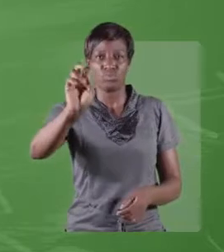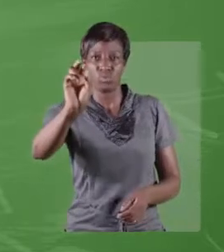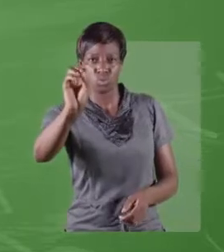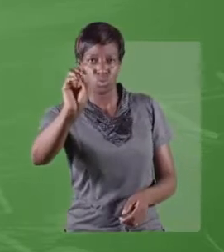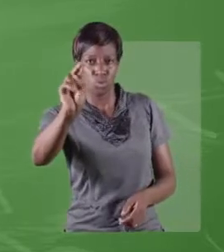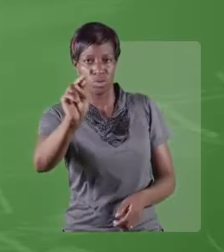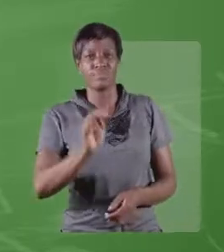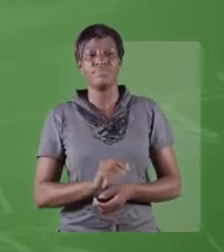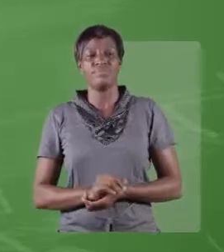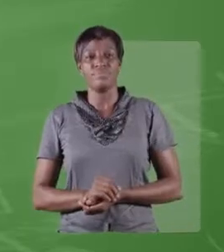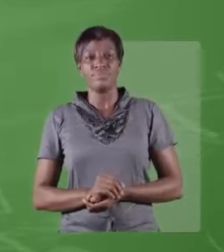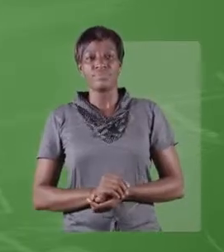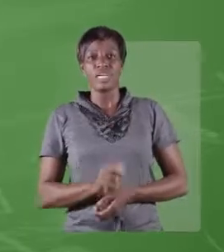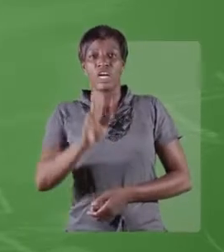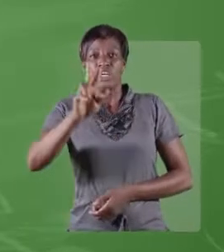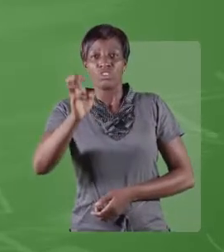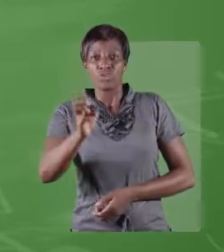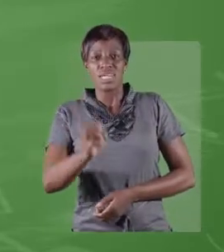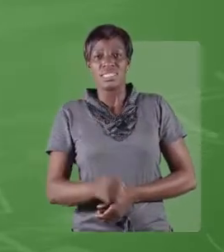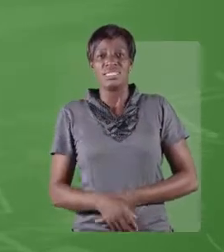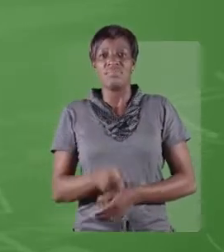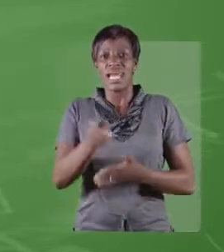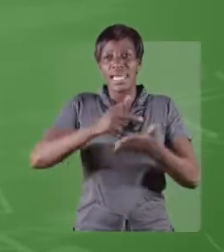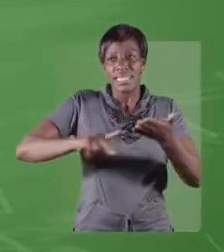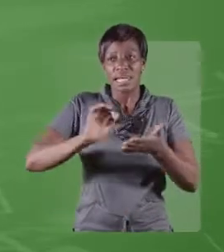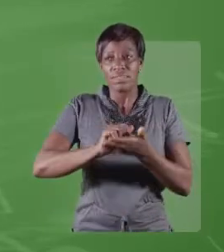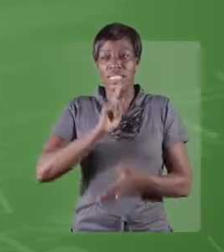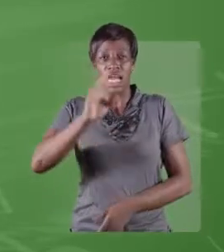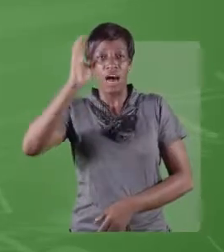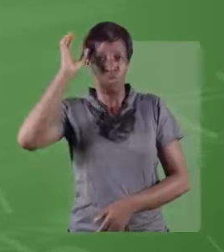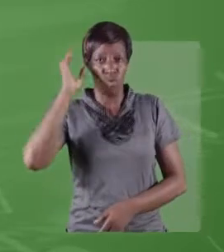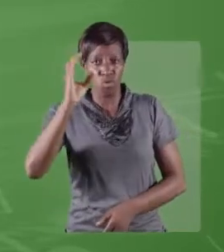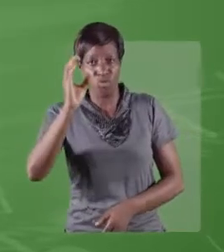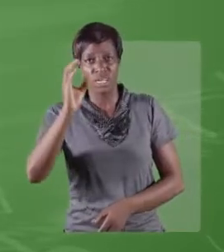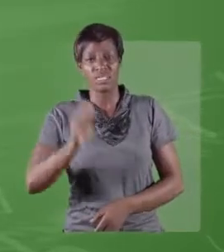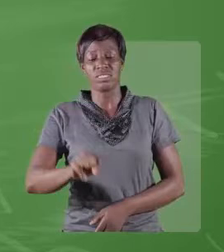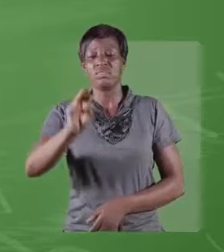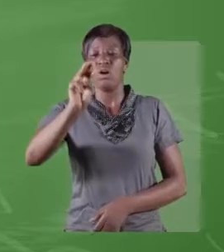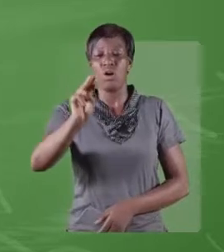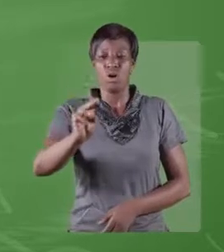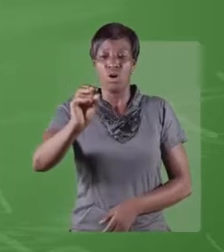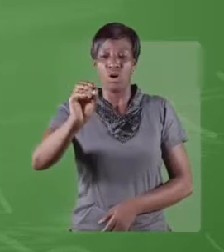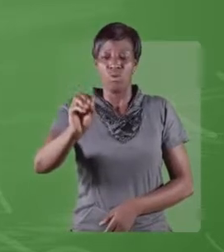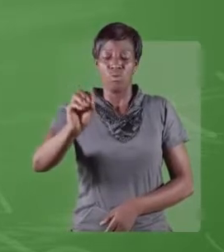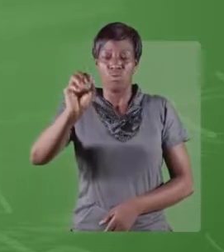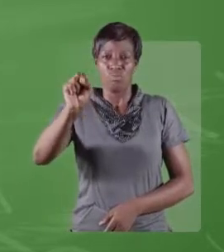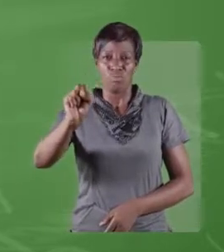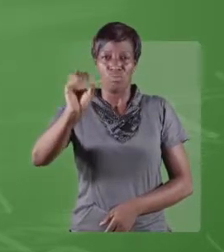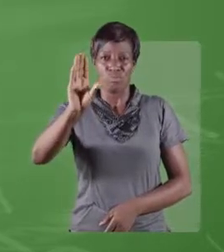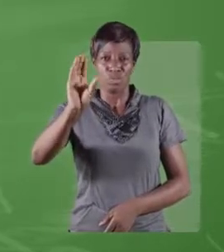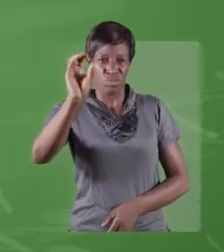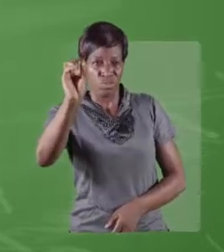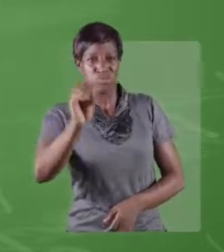La troisième étape est la conférence de Moscou qui a eu lieu du 19 au 30 octobre